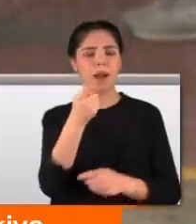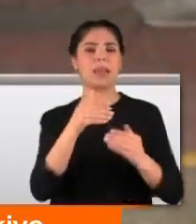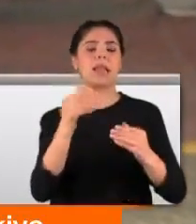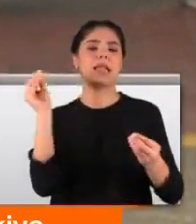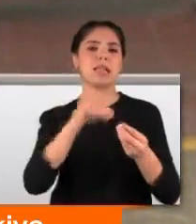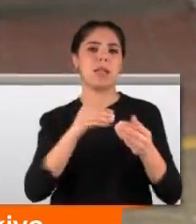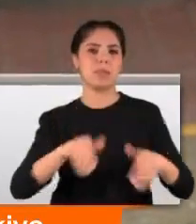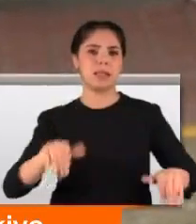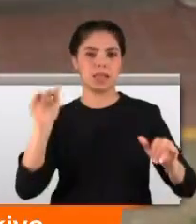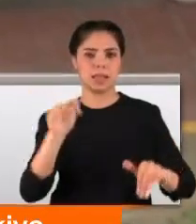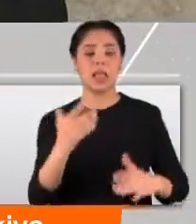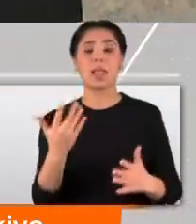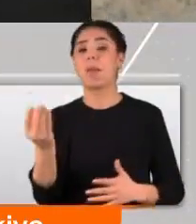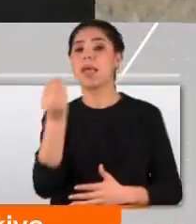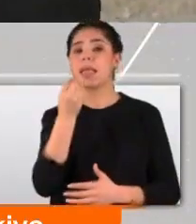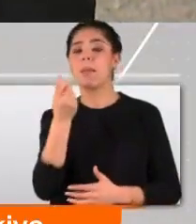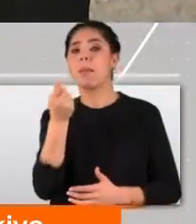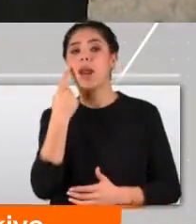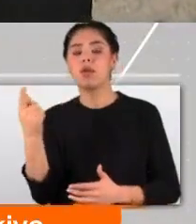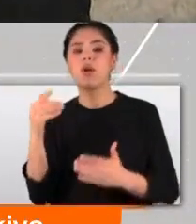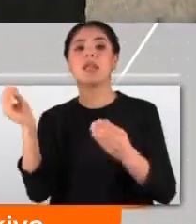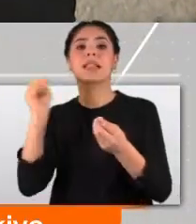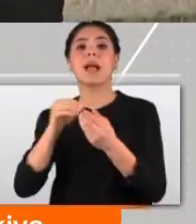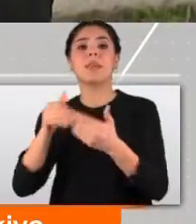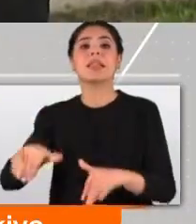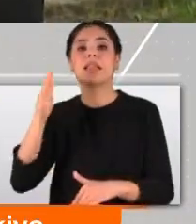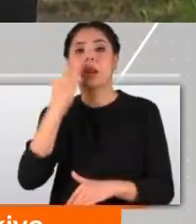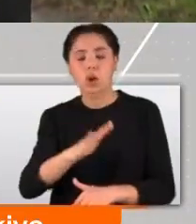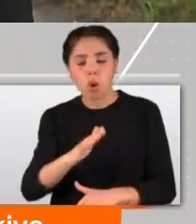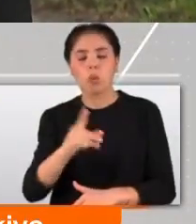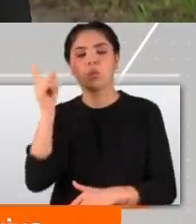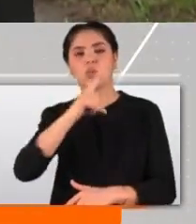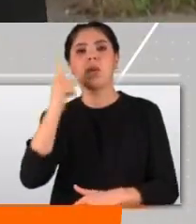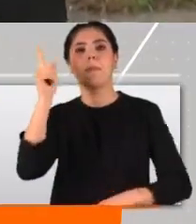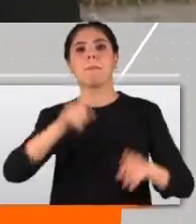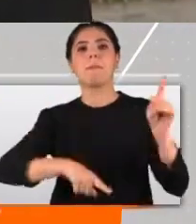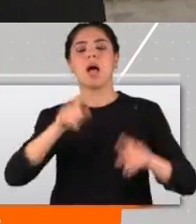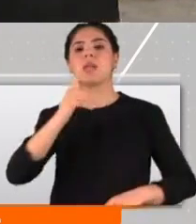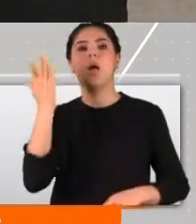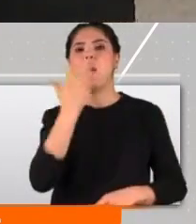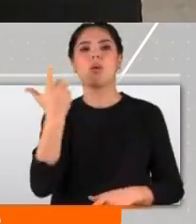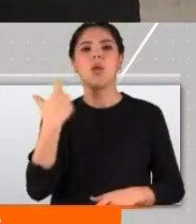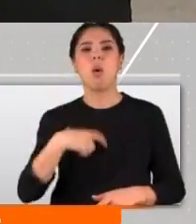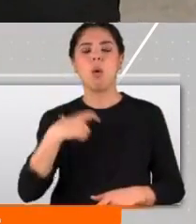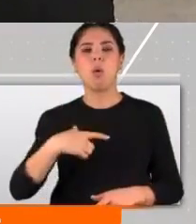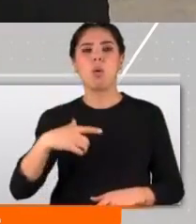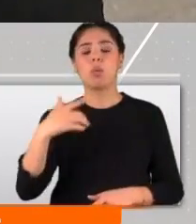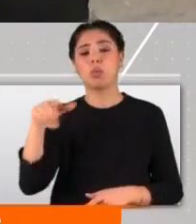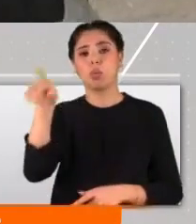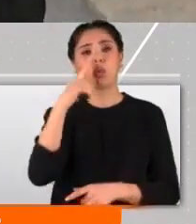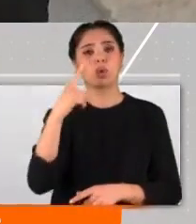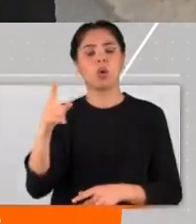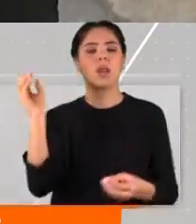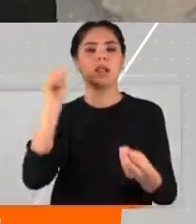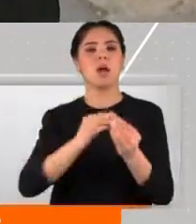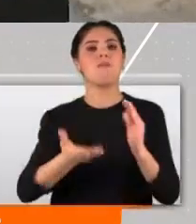kırtasiye ücretlerine bir zam sınırı gelmedi. İşte zam sınırı gelmediği için bazı özel okullar bu ek hizmetlere fahiş zam yapıyor. Örneğin ilk